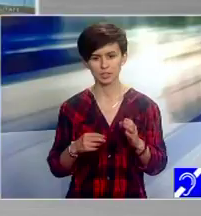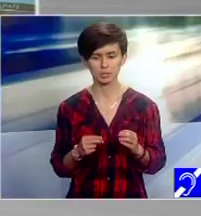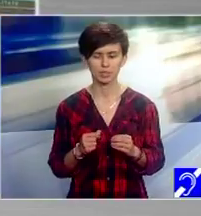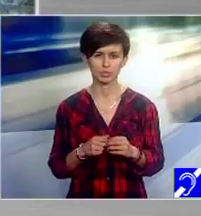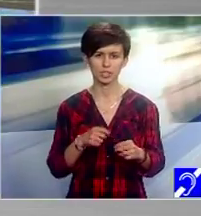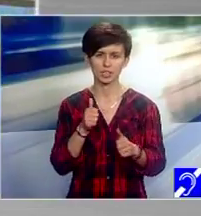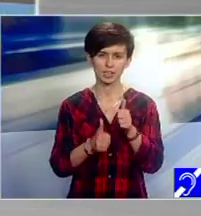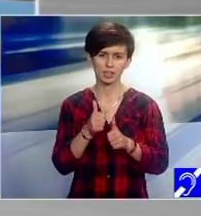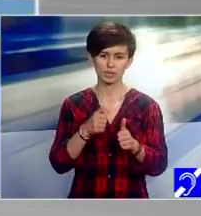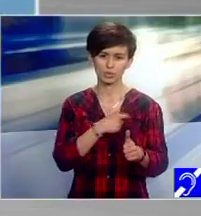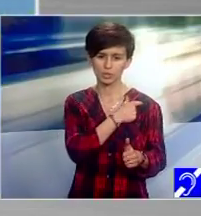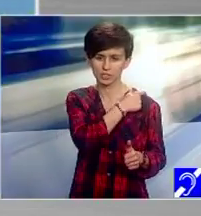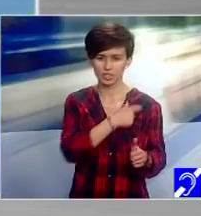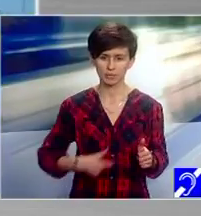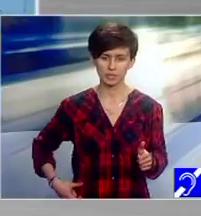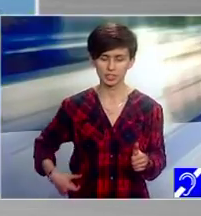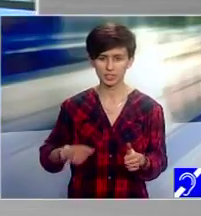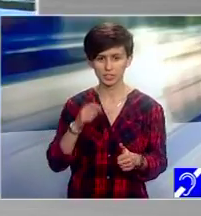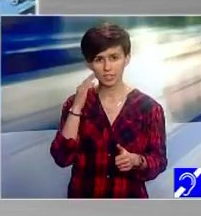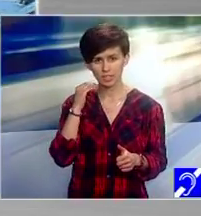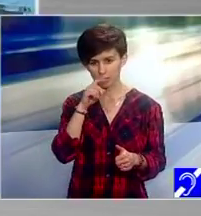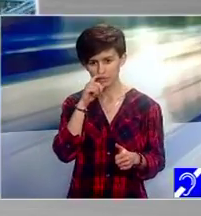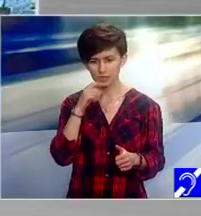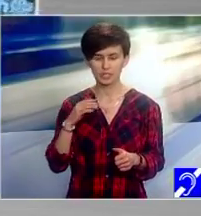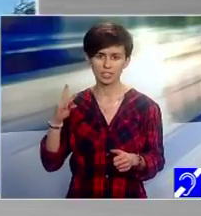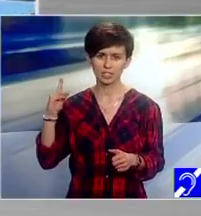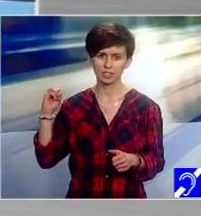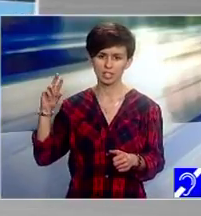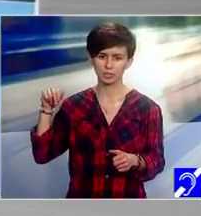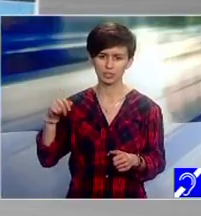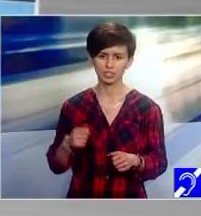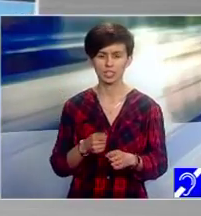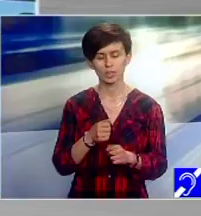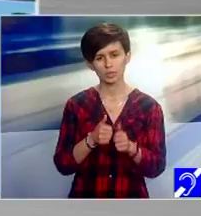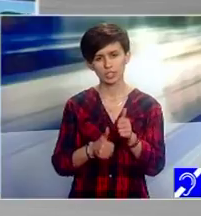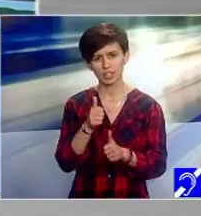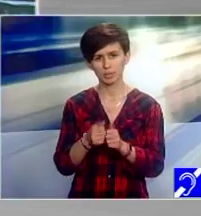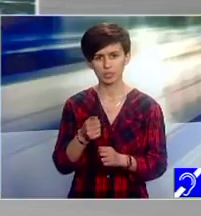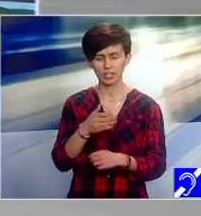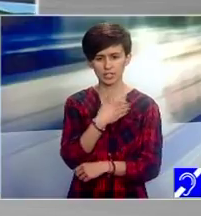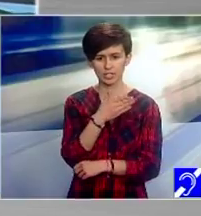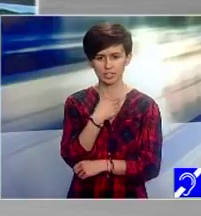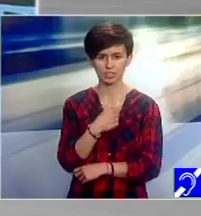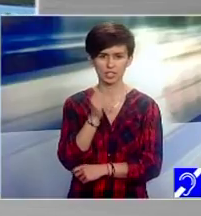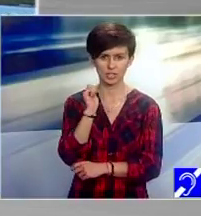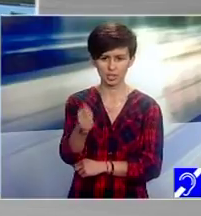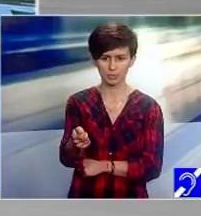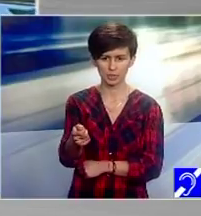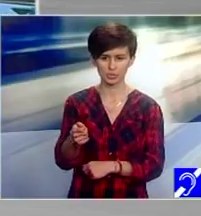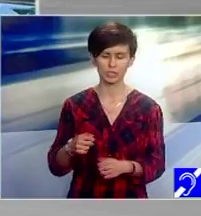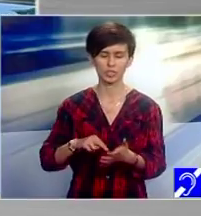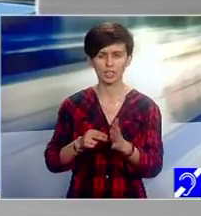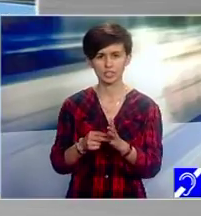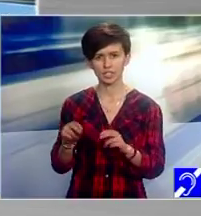și Mr. Down, dar și un campionat interesant, campionatul național de pescuit. Toate acestea organizate de către Asociația Downcher din